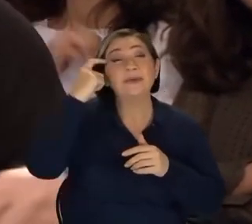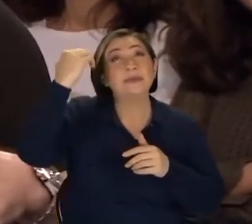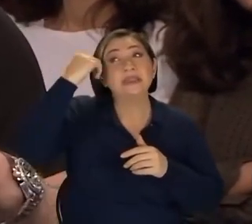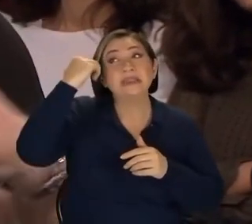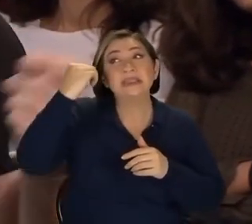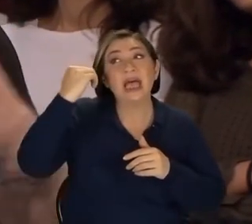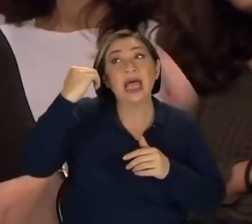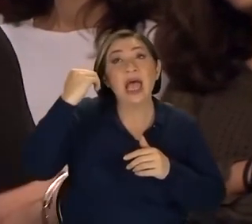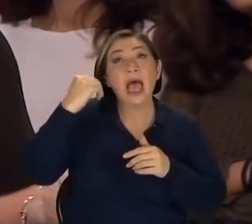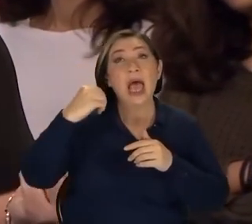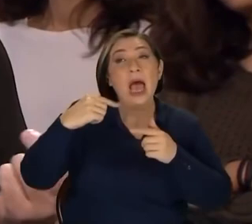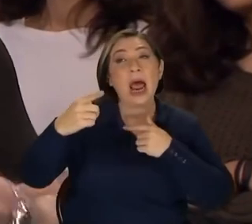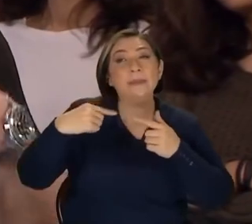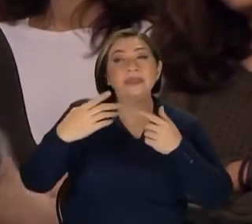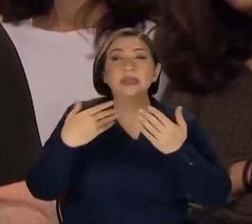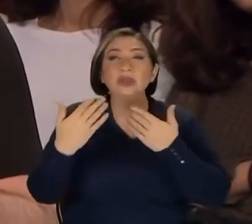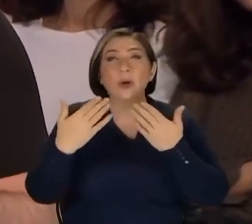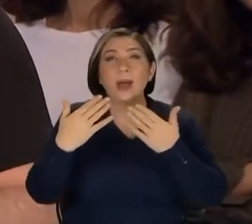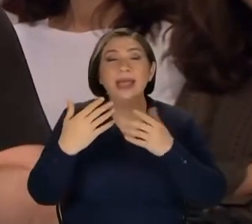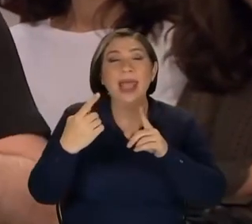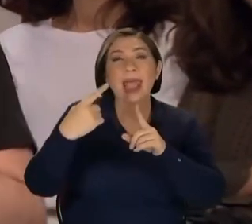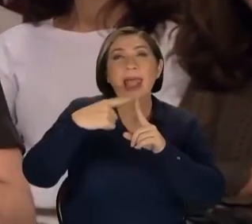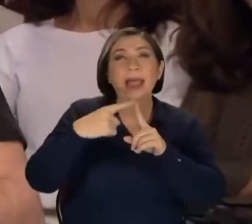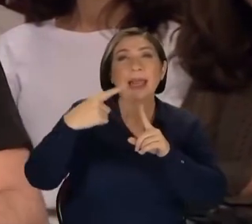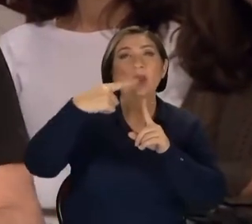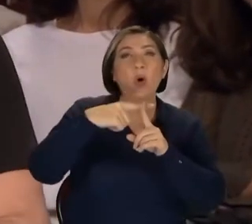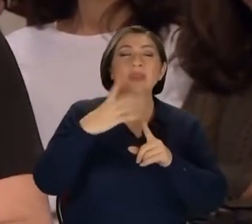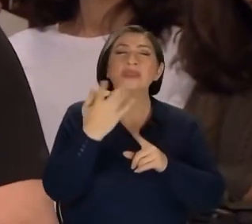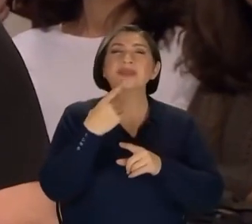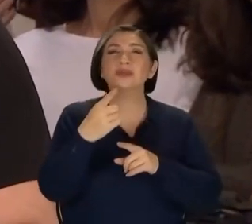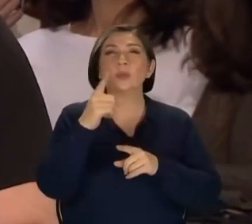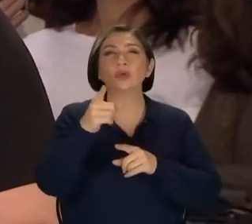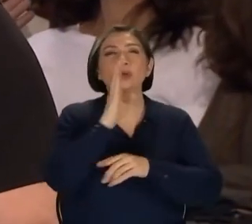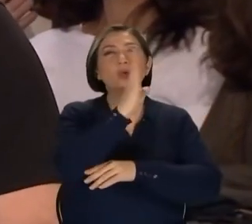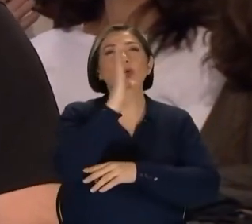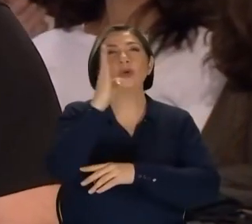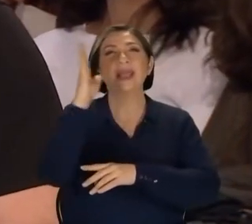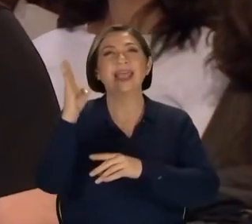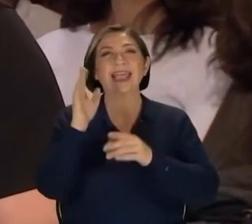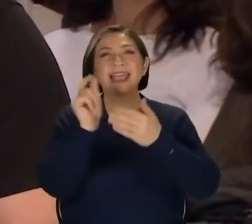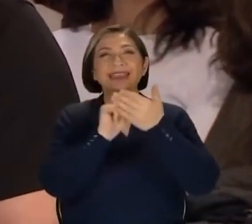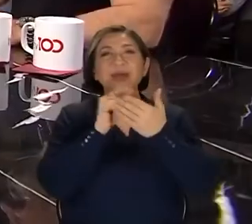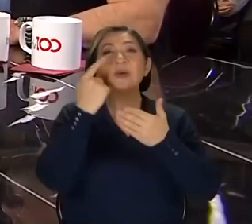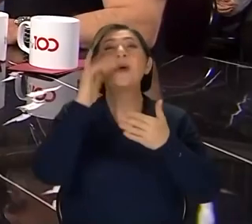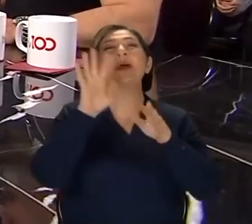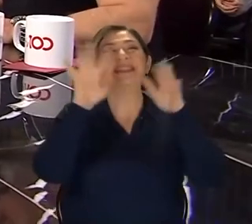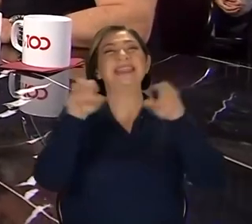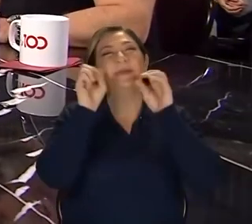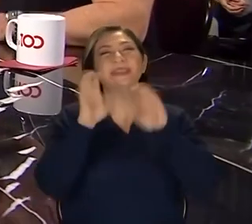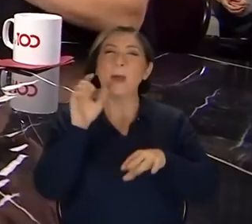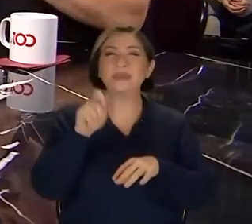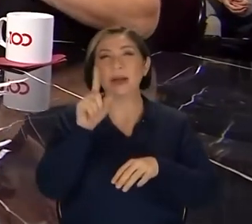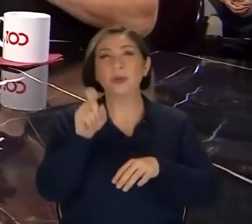zihnimizin bir kenarında aramızda konuşurken etleniyor. Ve diyoruz ki ya şu turneye giden o yazık gözü görmeyen sihirbazı yapsak